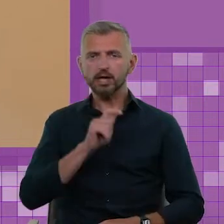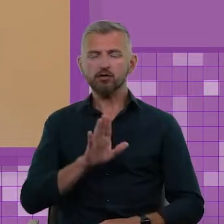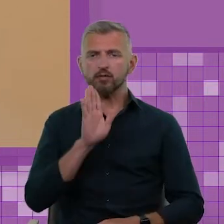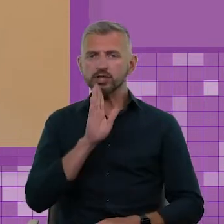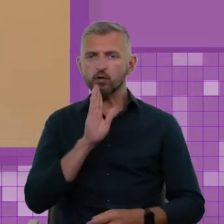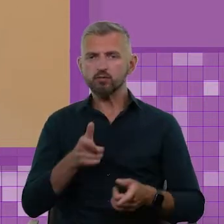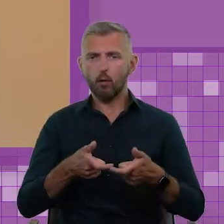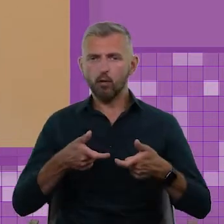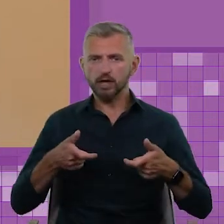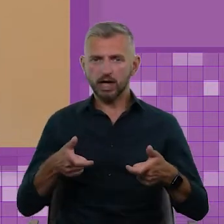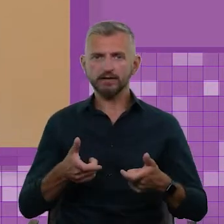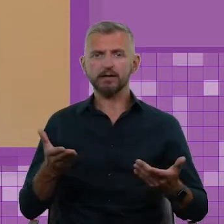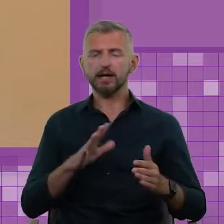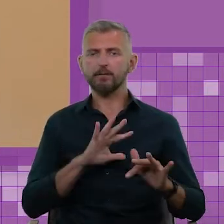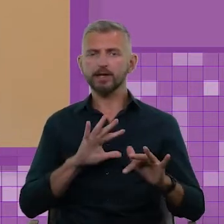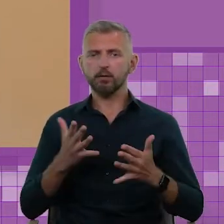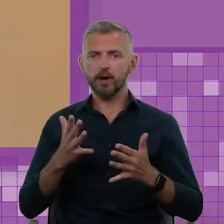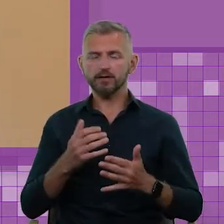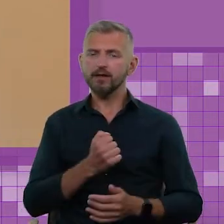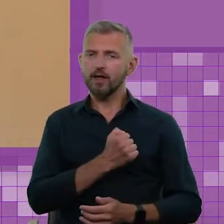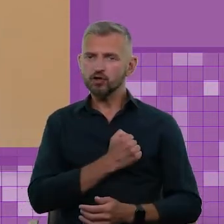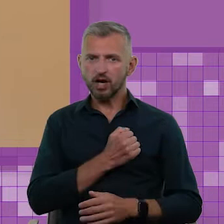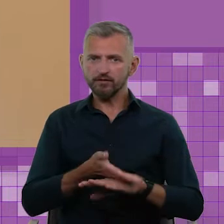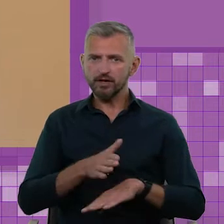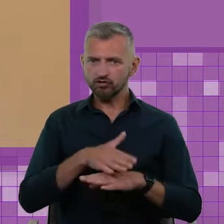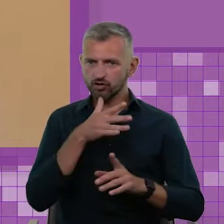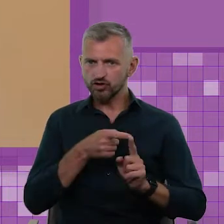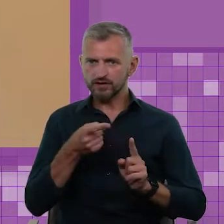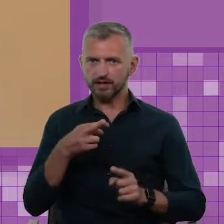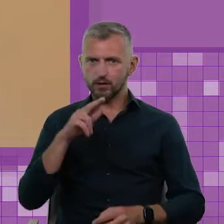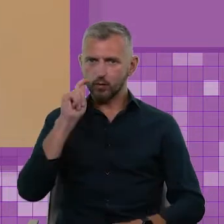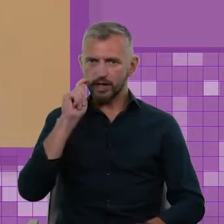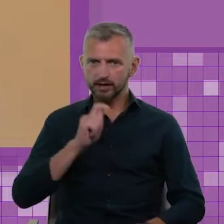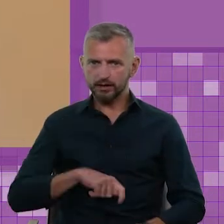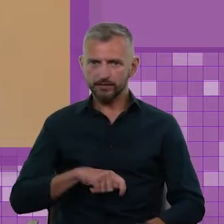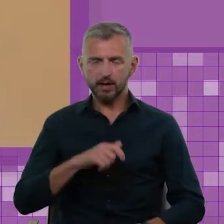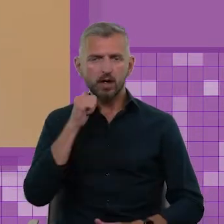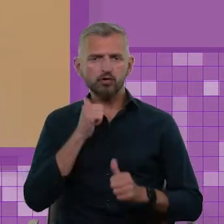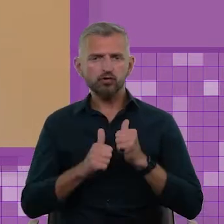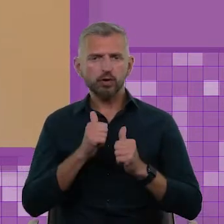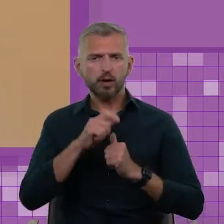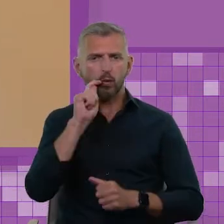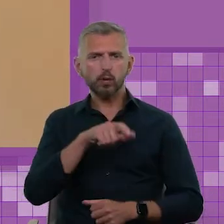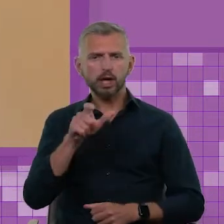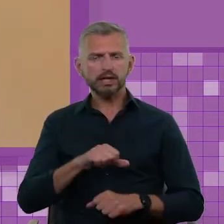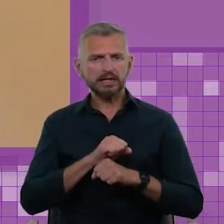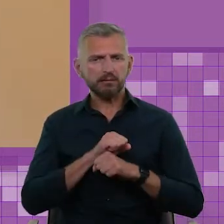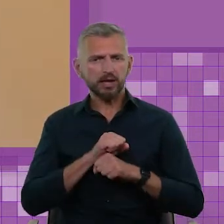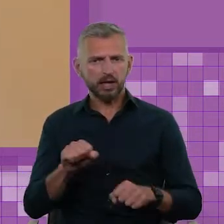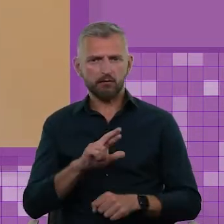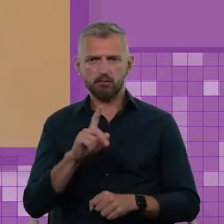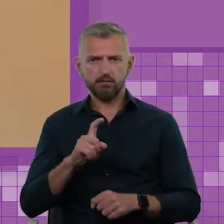жіночому конгресі, який відбувається, на жаль, у тяжкі часи для України. Щодня українці сміливо і